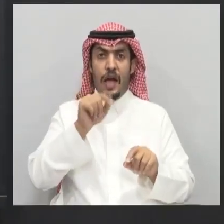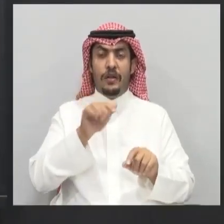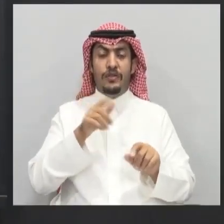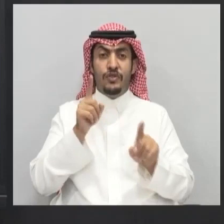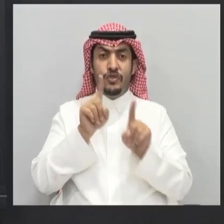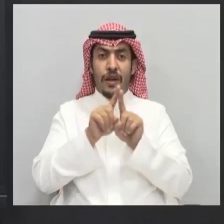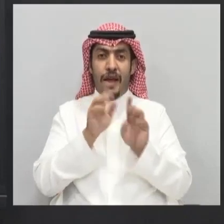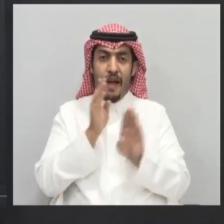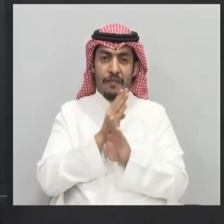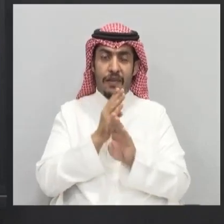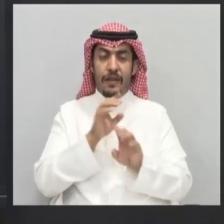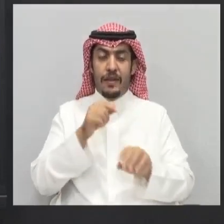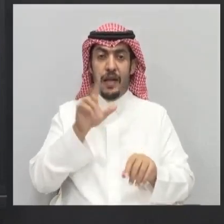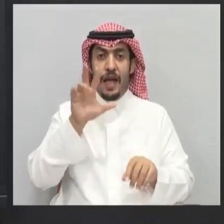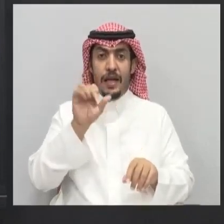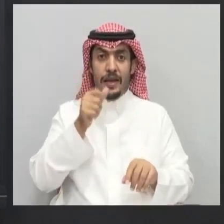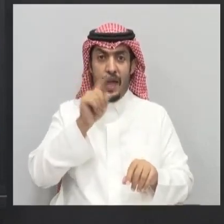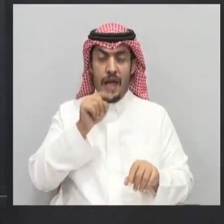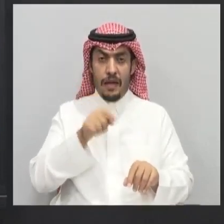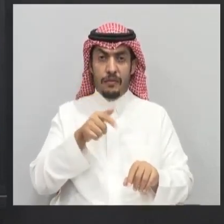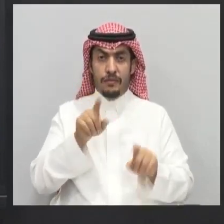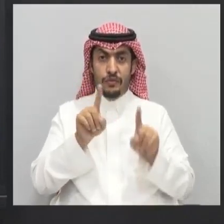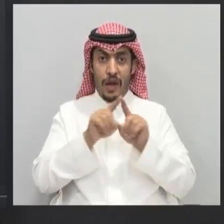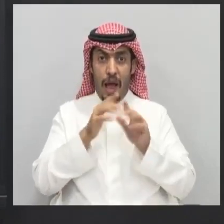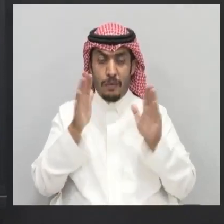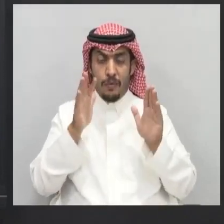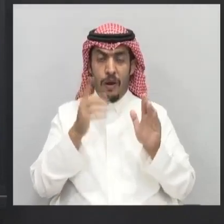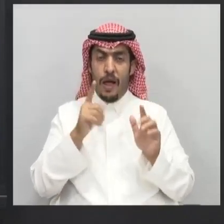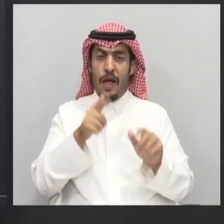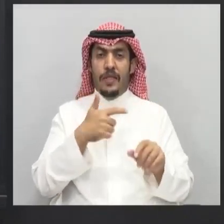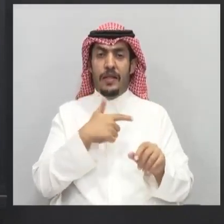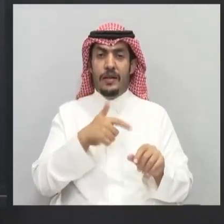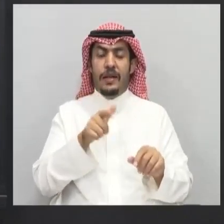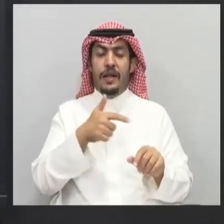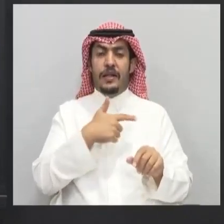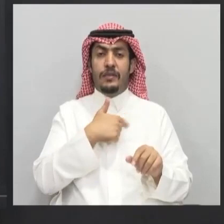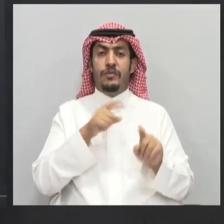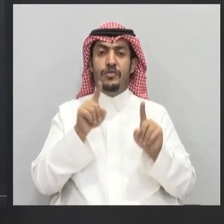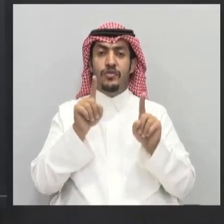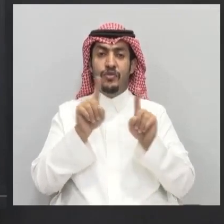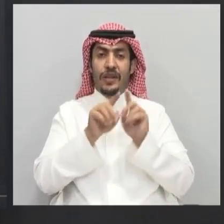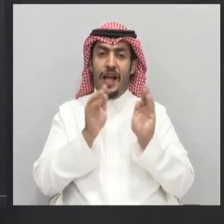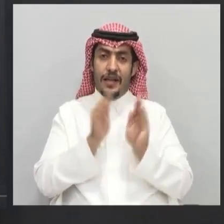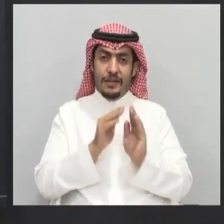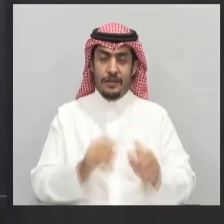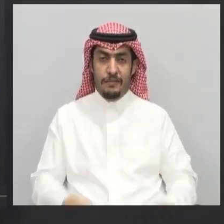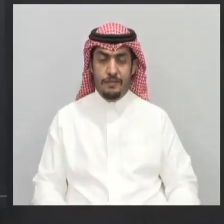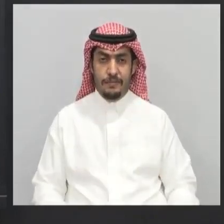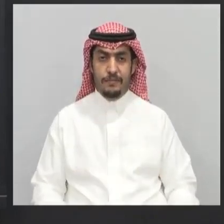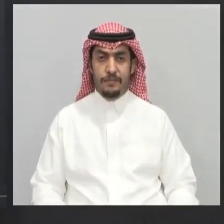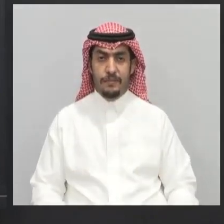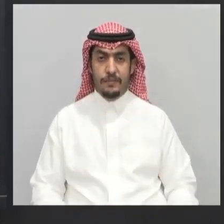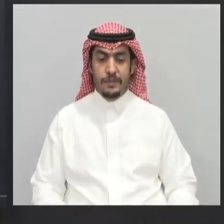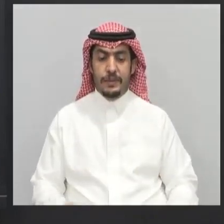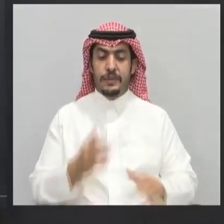هذا الرياء هل نستطيع ان نقول انه شرك اكبر لا نقول هو شرك اصغر شرك